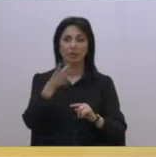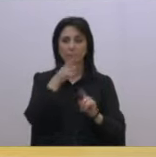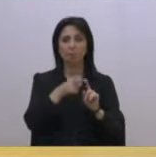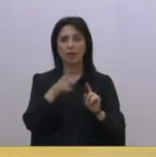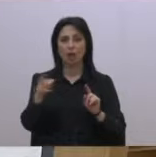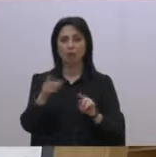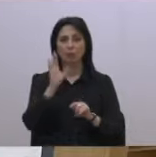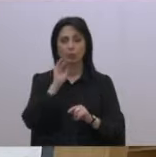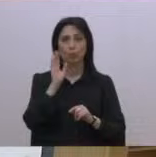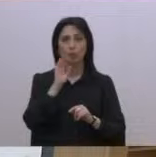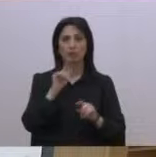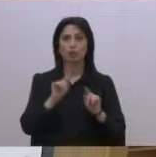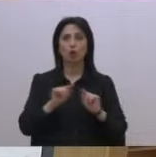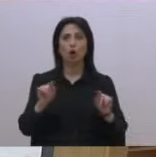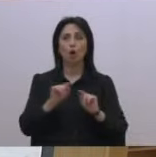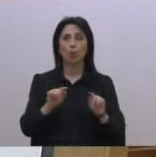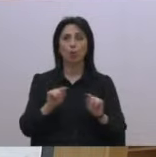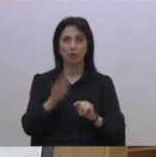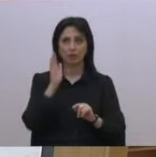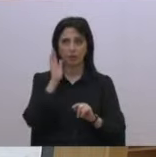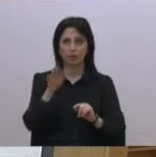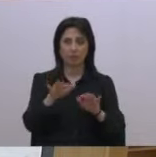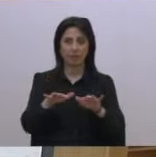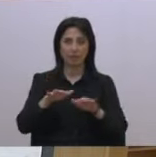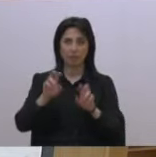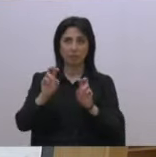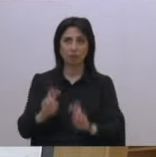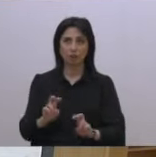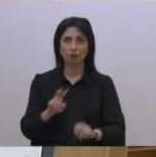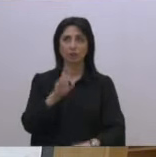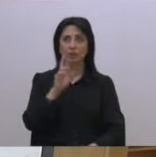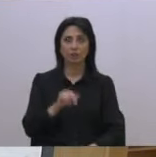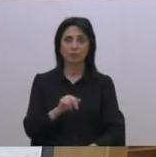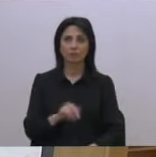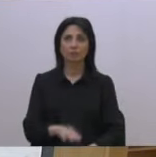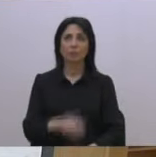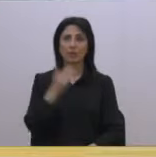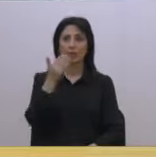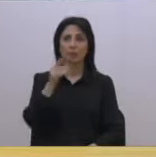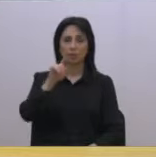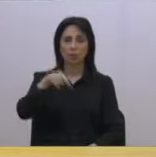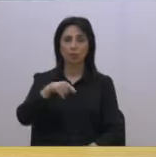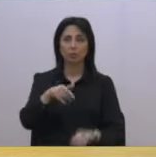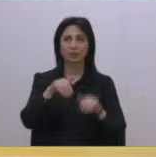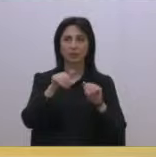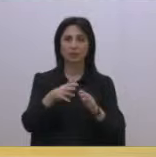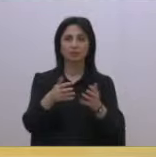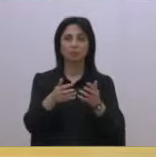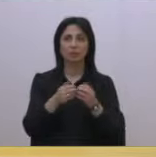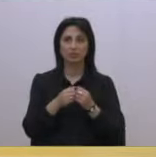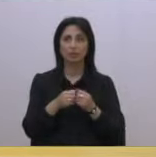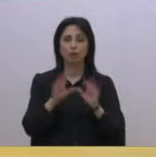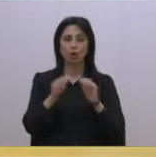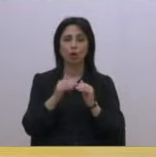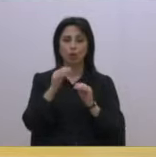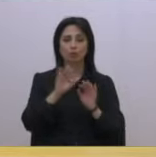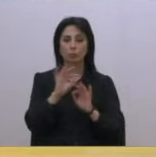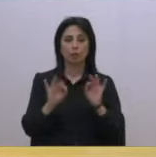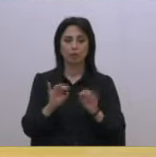პერიოდისთვის, როდესაც ოპოზიცია იქნება დარბაში და მათ მოუწევთ ამ გადაწყვეტილების მიღება კონსტიტუციურ